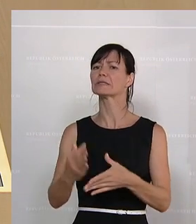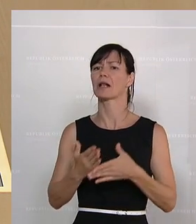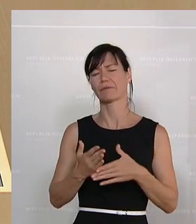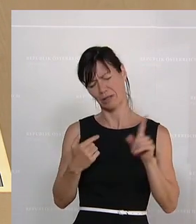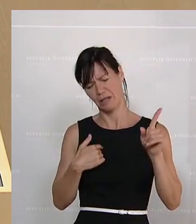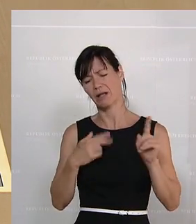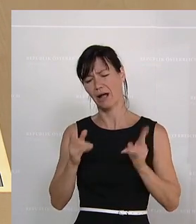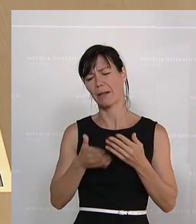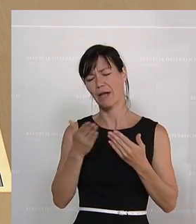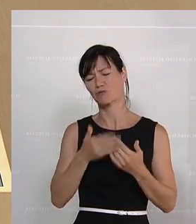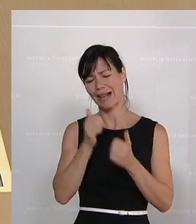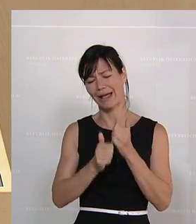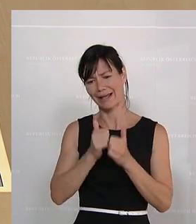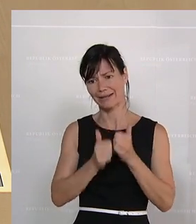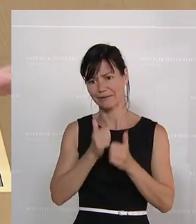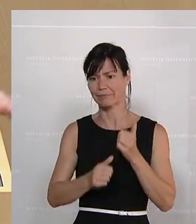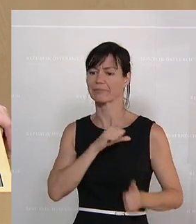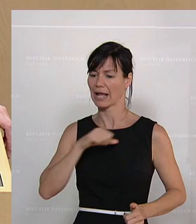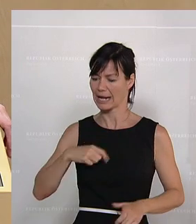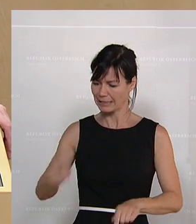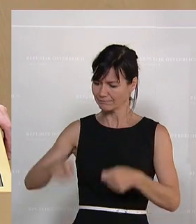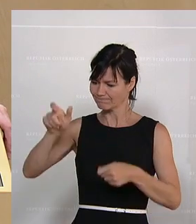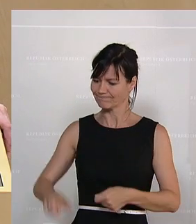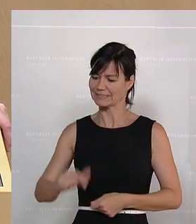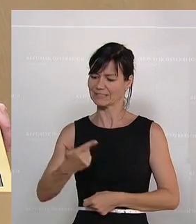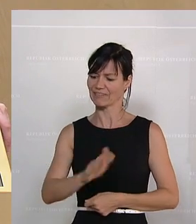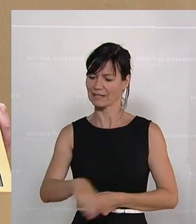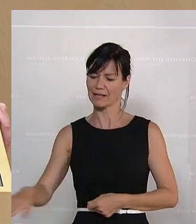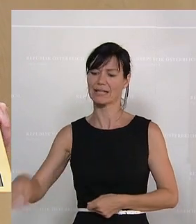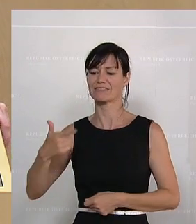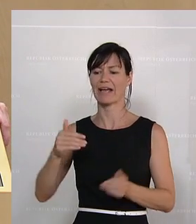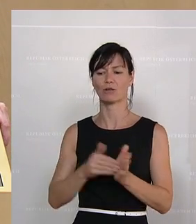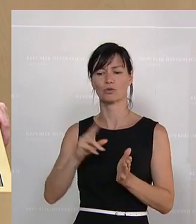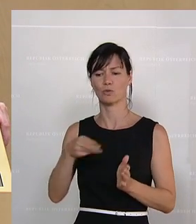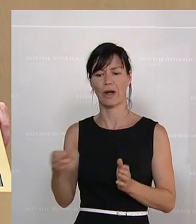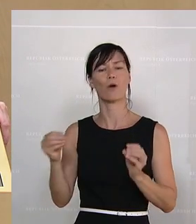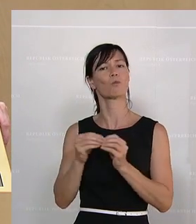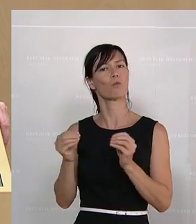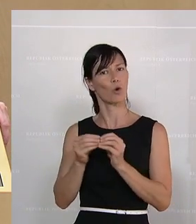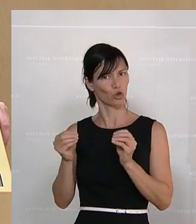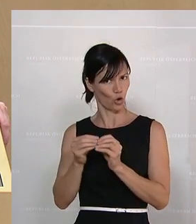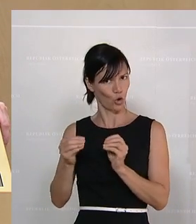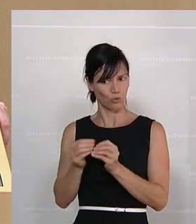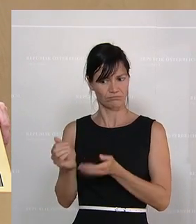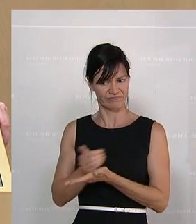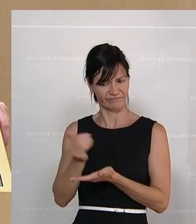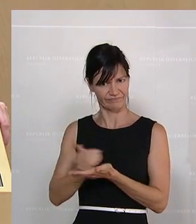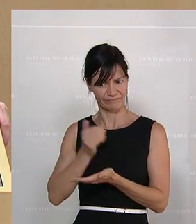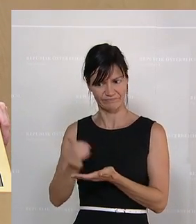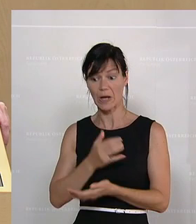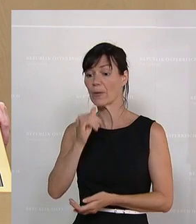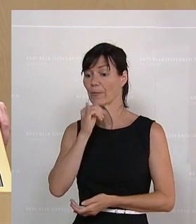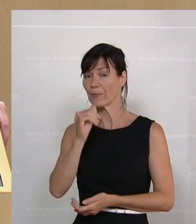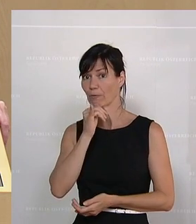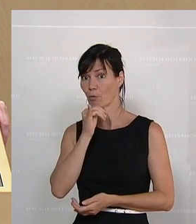eine alleinerzieherin mit zwei kindern einkommen 2000 euro brutto was bekommt in die bekommt im oktober